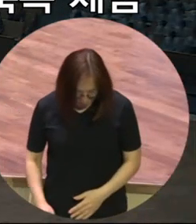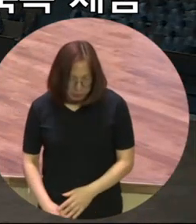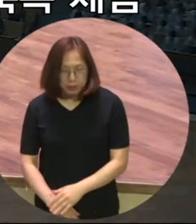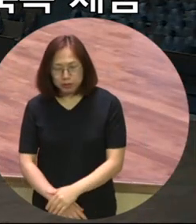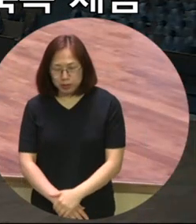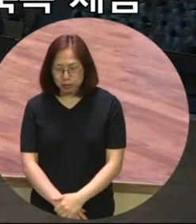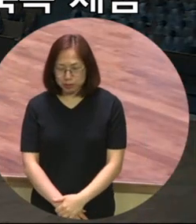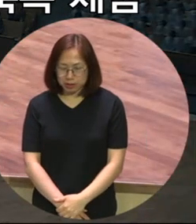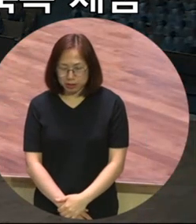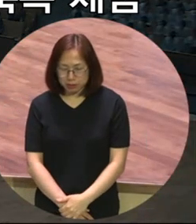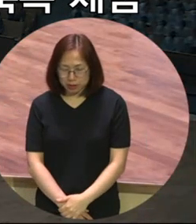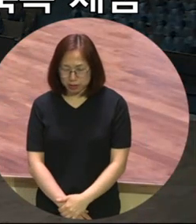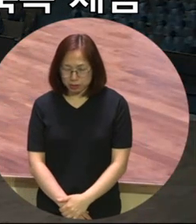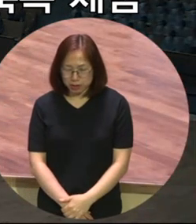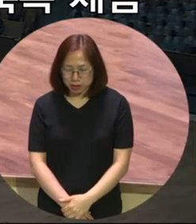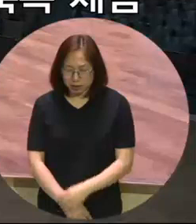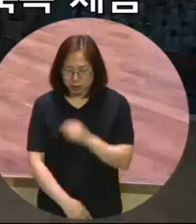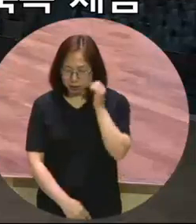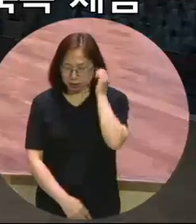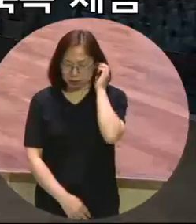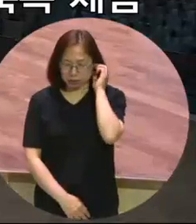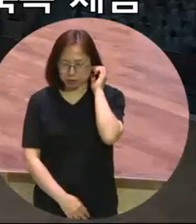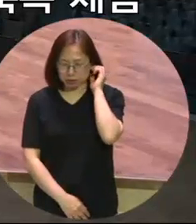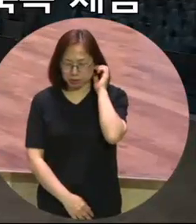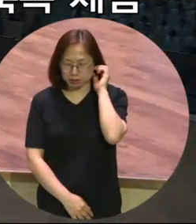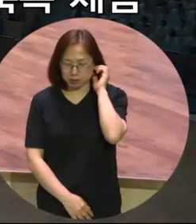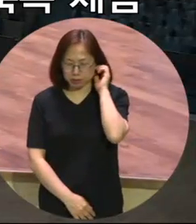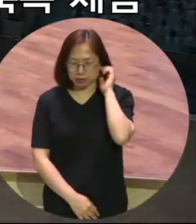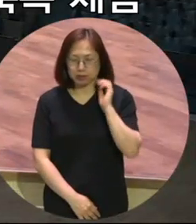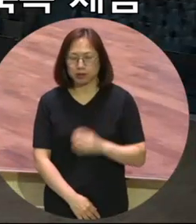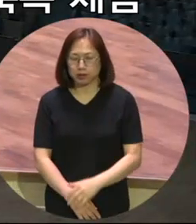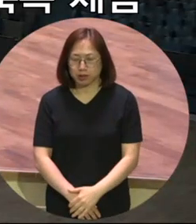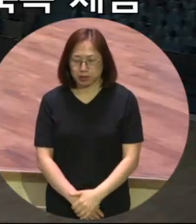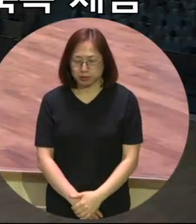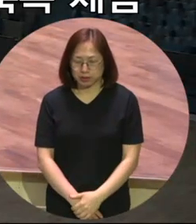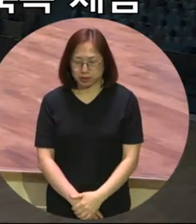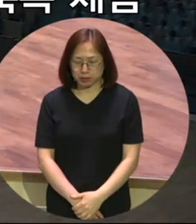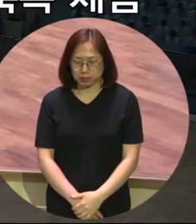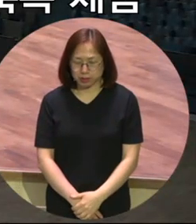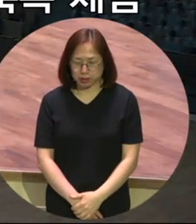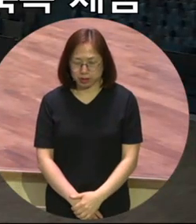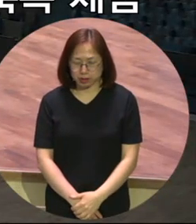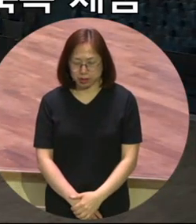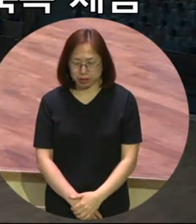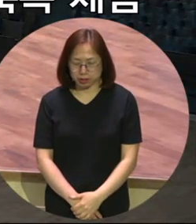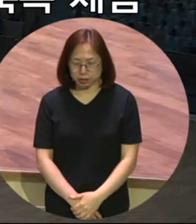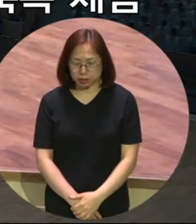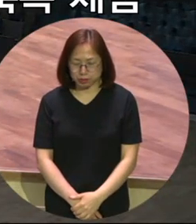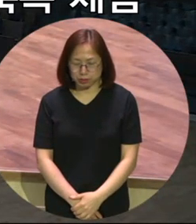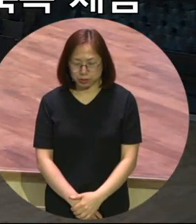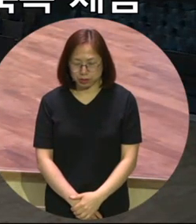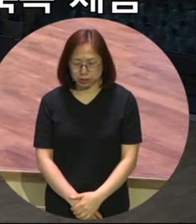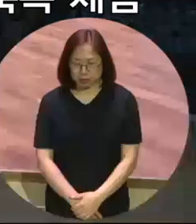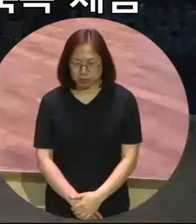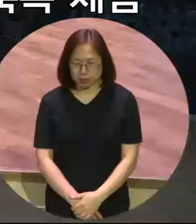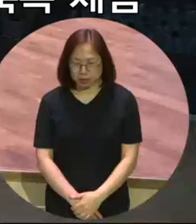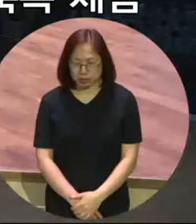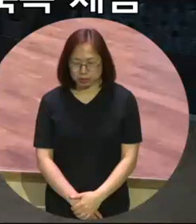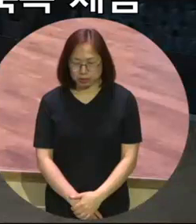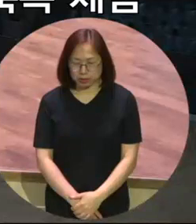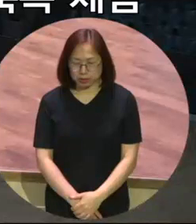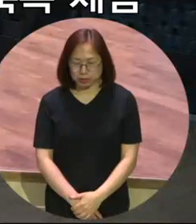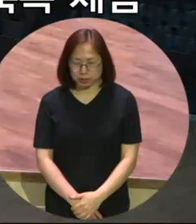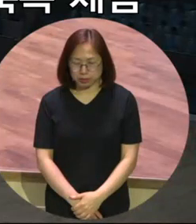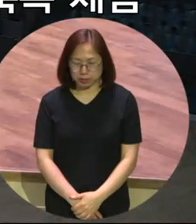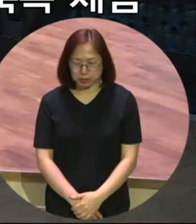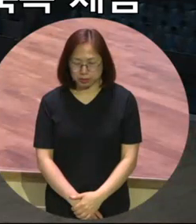영계 모든 성도에 임하게 하시고 오늘부터 이들의 결단을 통하여 복이 임하는 증거가 일어나게 하여 주시옵소서.